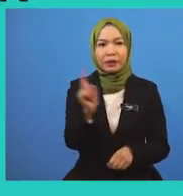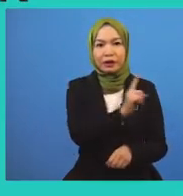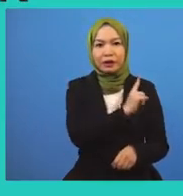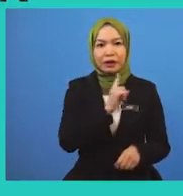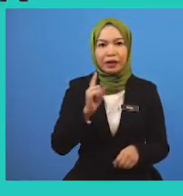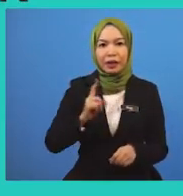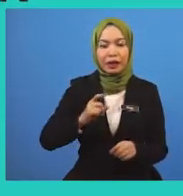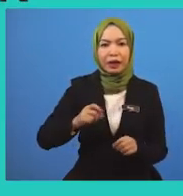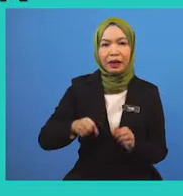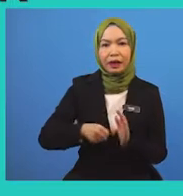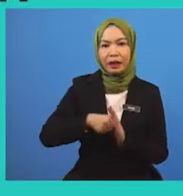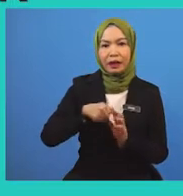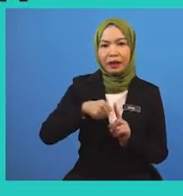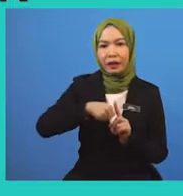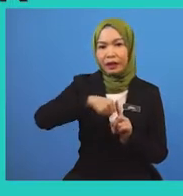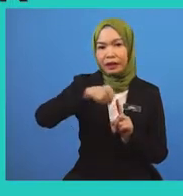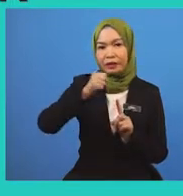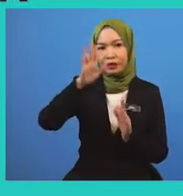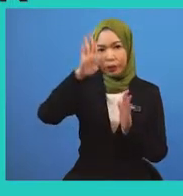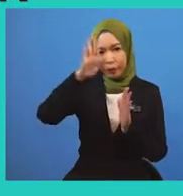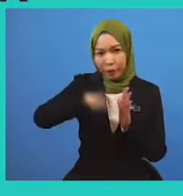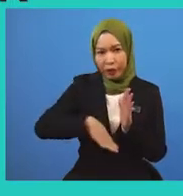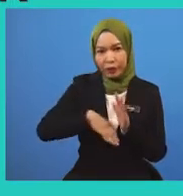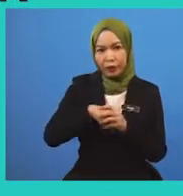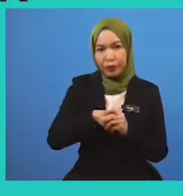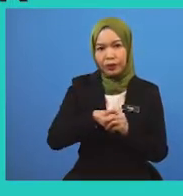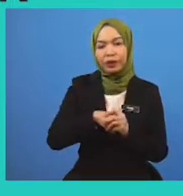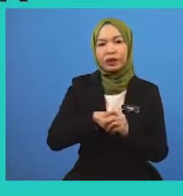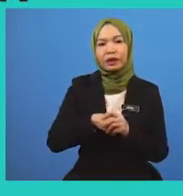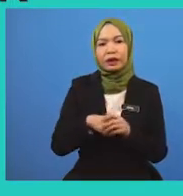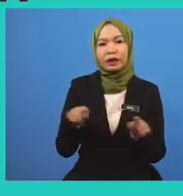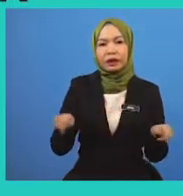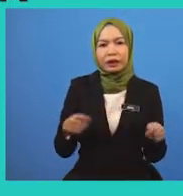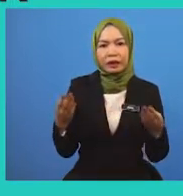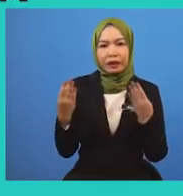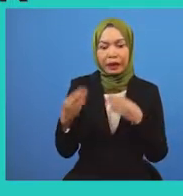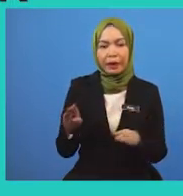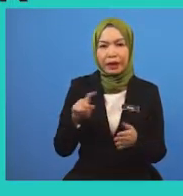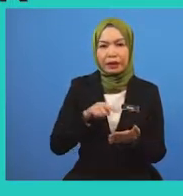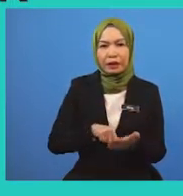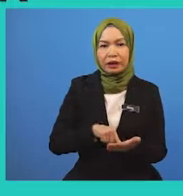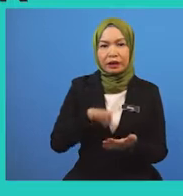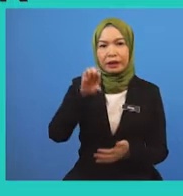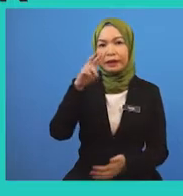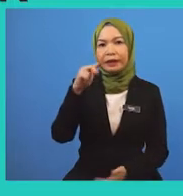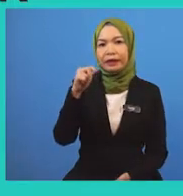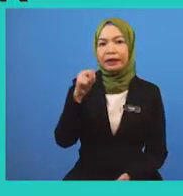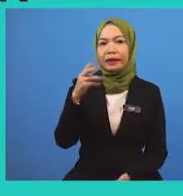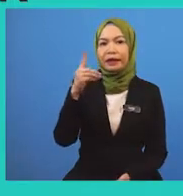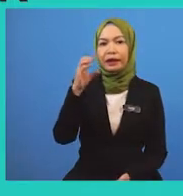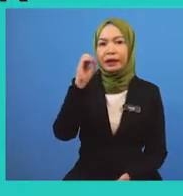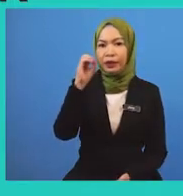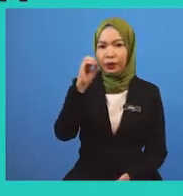suhu persekitaran akan menurun. Tindak balas ini adalah endotermik.